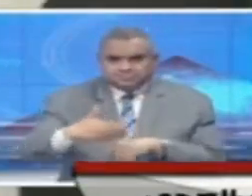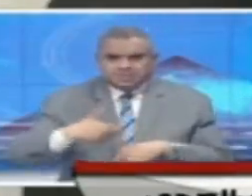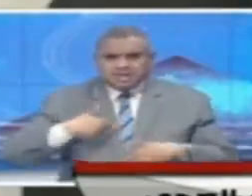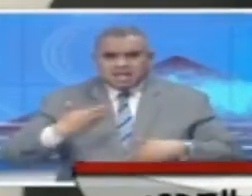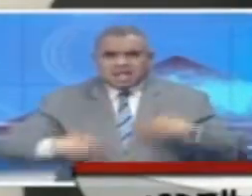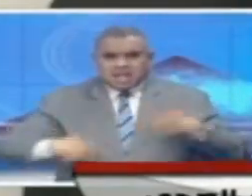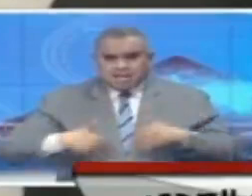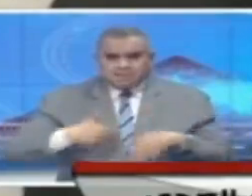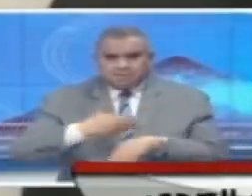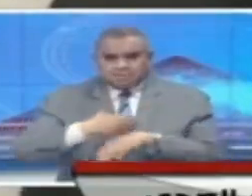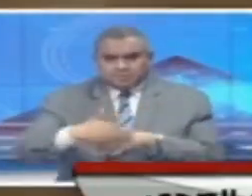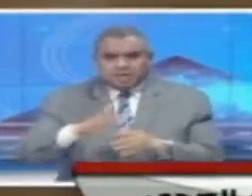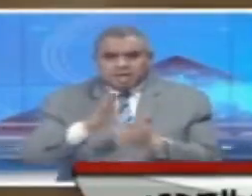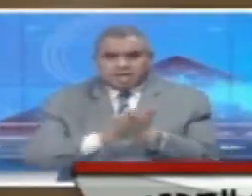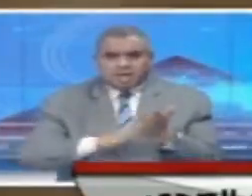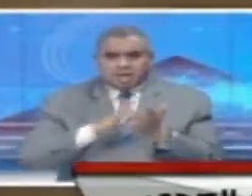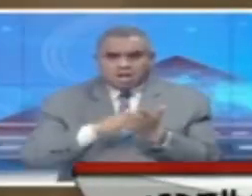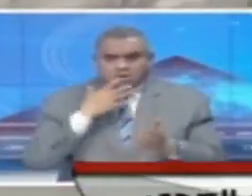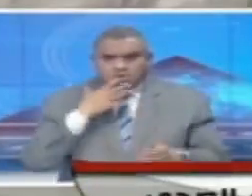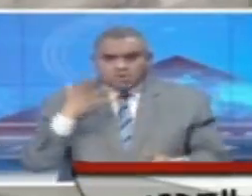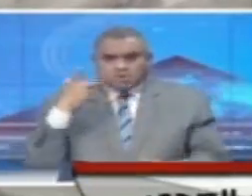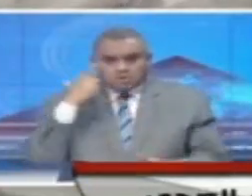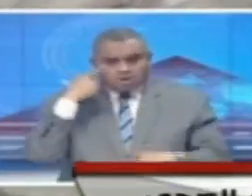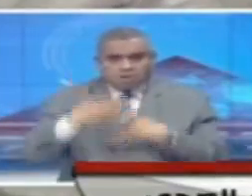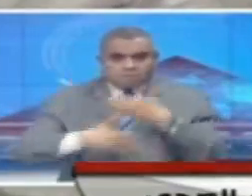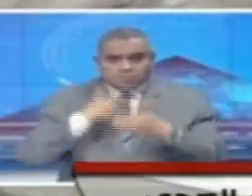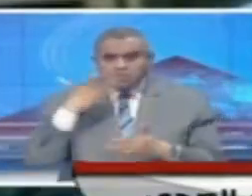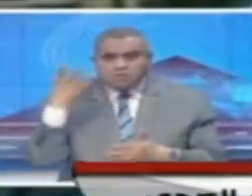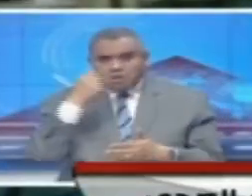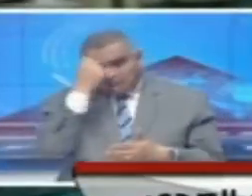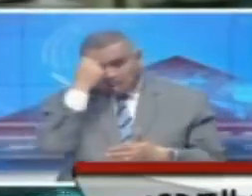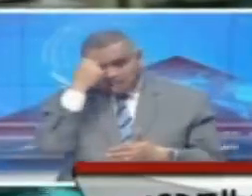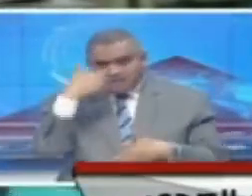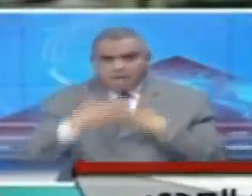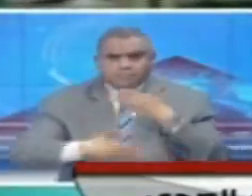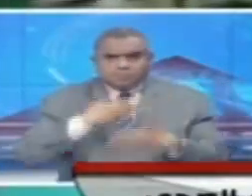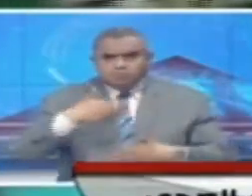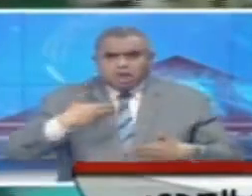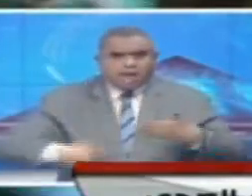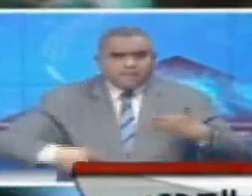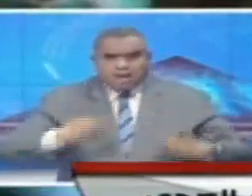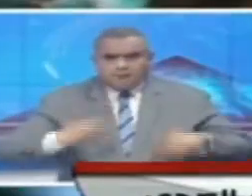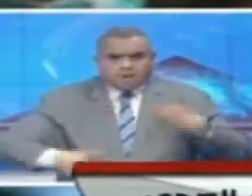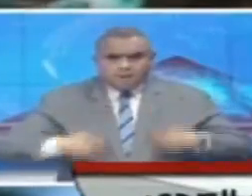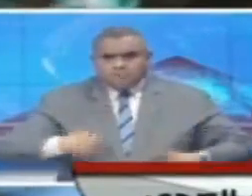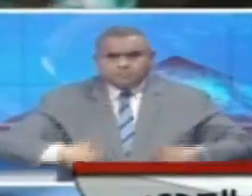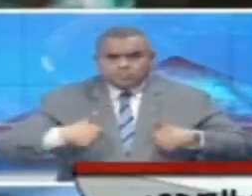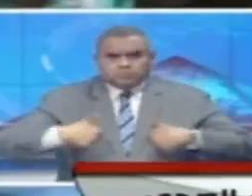الملحة والحرجة، والتي وصلت إلى إجراء عشرات الآلاف من التدخلات الجراحية